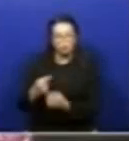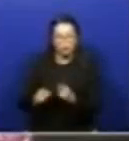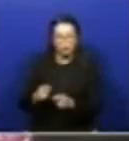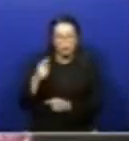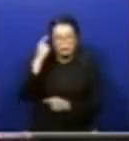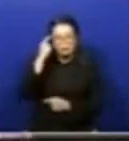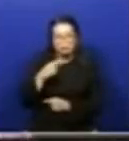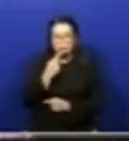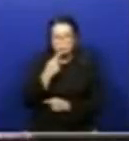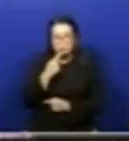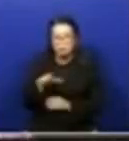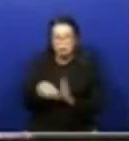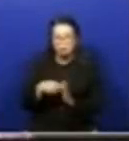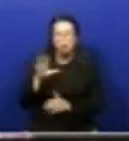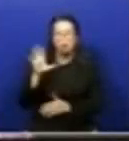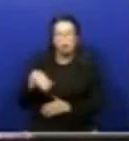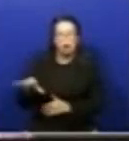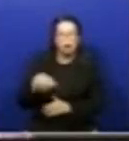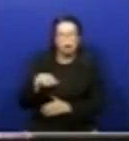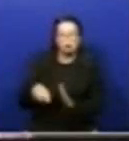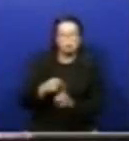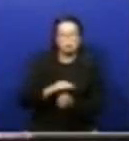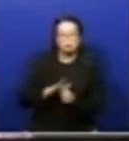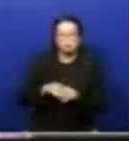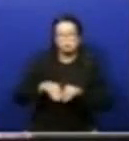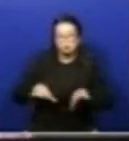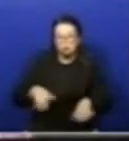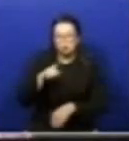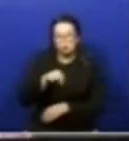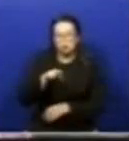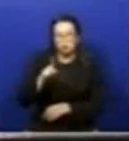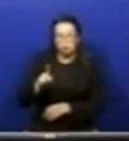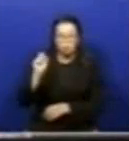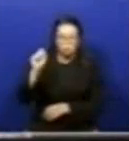ควิดไอ้ครบพ.ร.ก.ฉุกเฉินหรือพ.ร.ก.ฉกฉวยเนี่ย